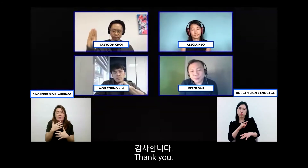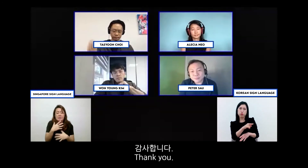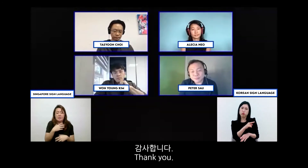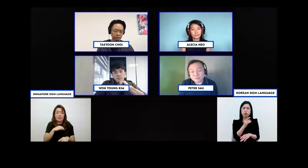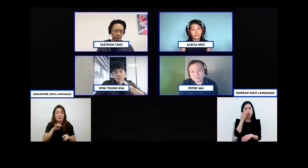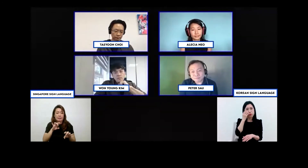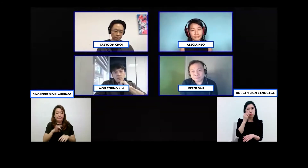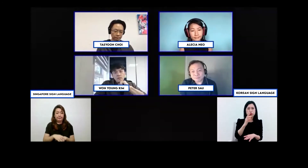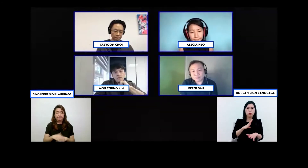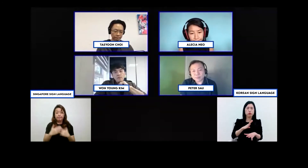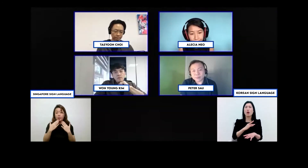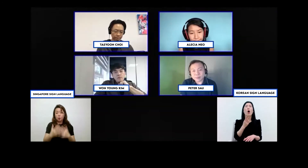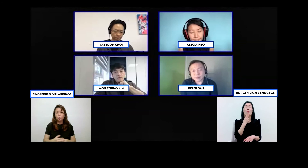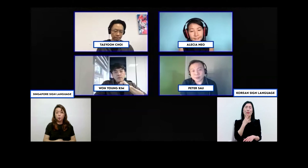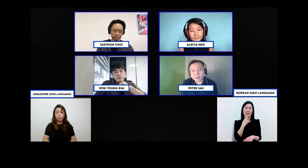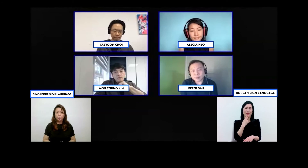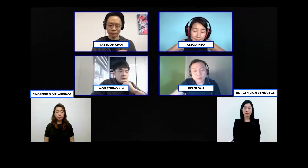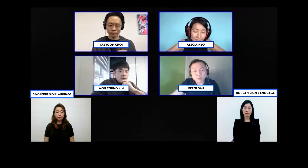Thank you.